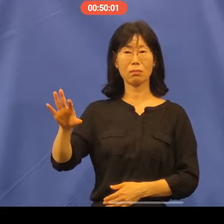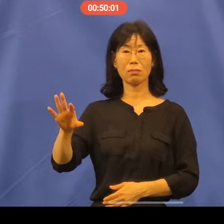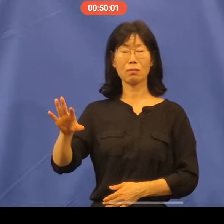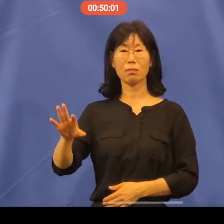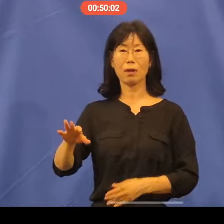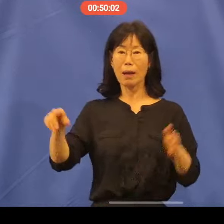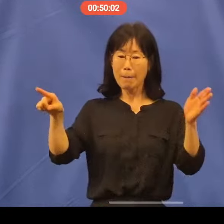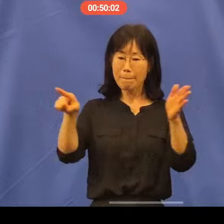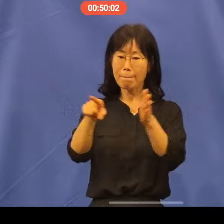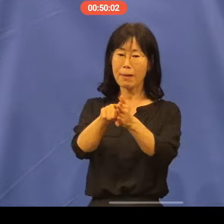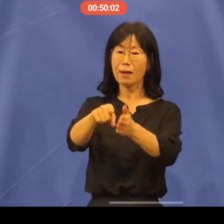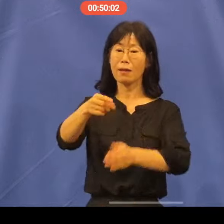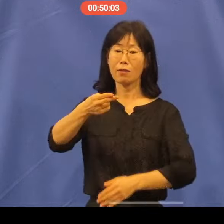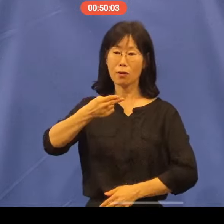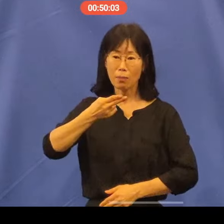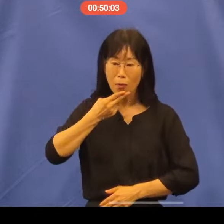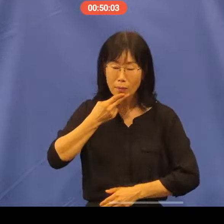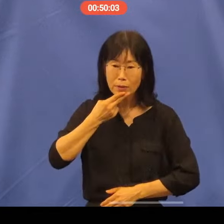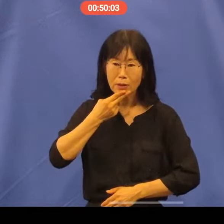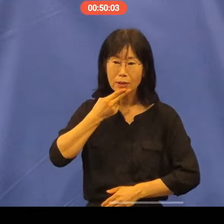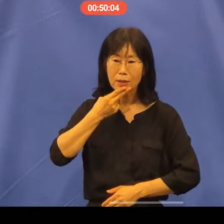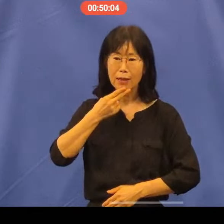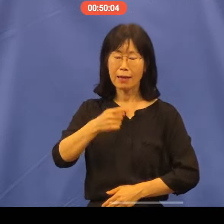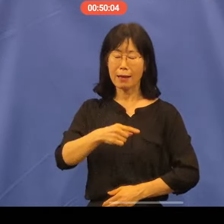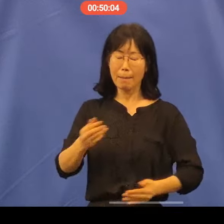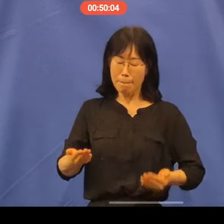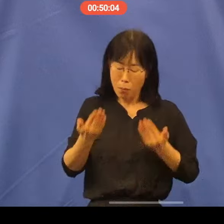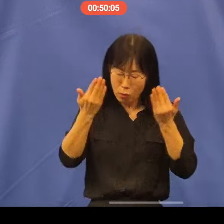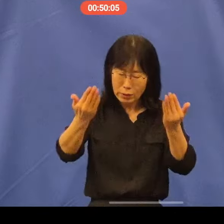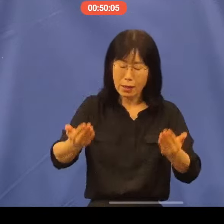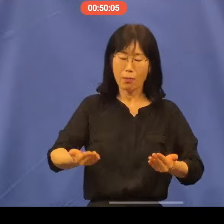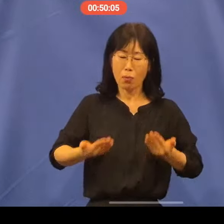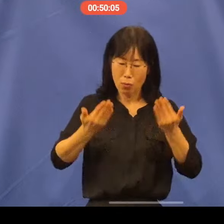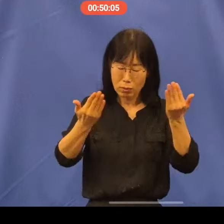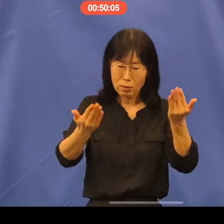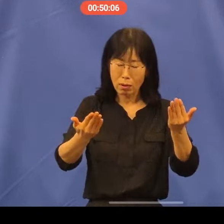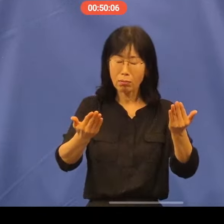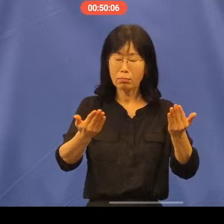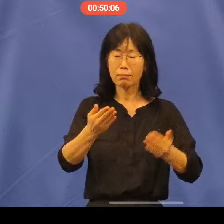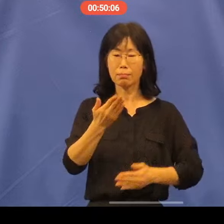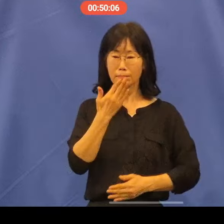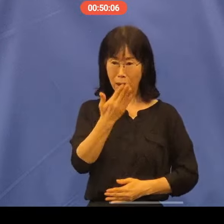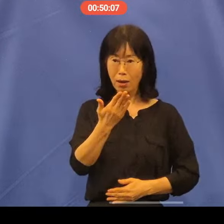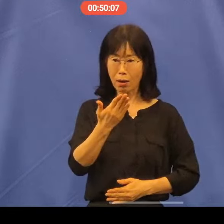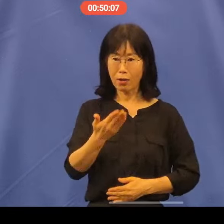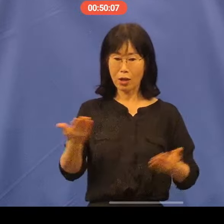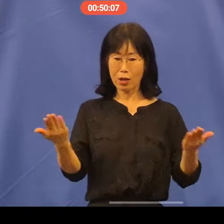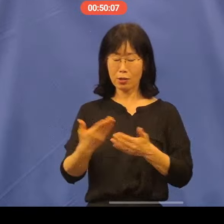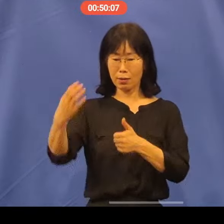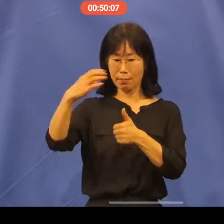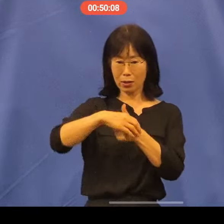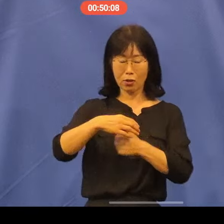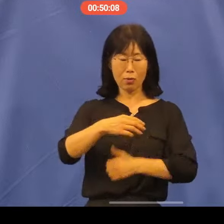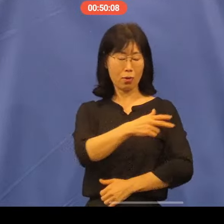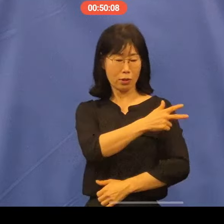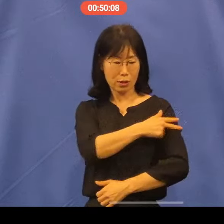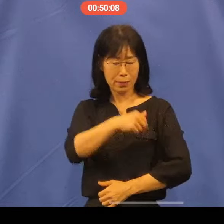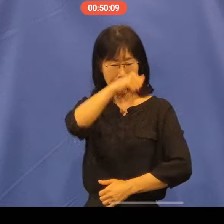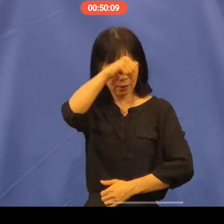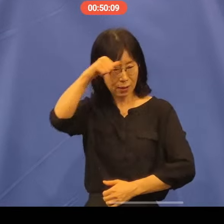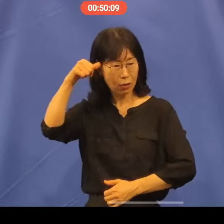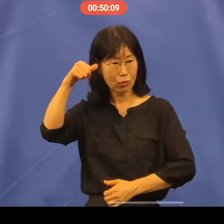그러니까 믿음이 없이 뭐 아무리 봉사를 해도 봉사할 수 있어요, 여러분. 직분 받을 수 있어요. 그런데 하나님을 기쁘시기는 할 수 없어요.